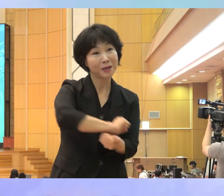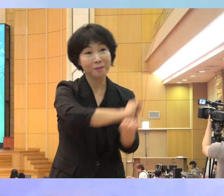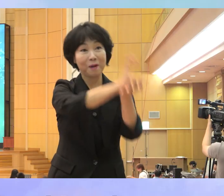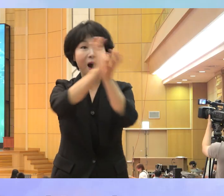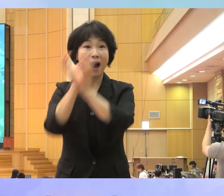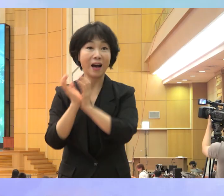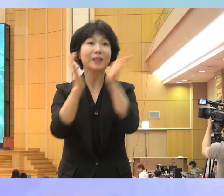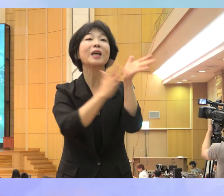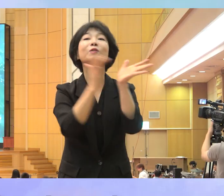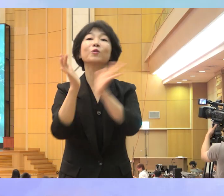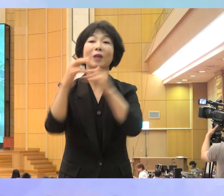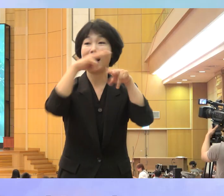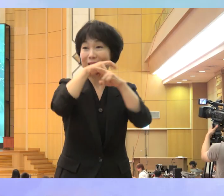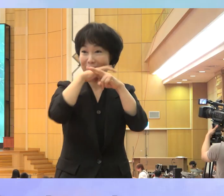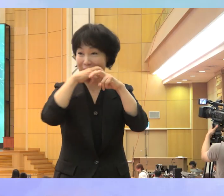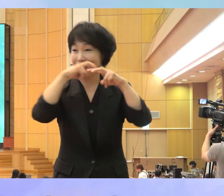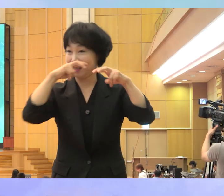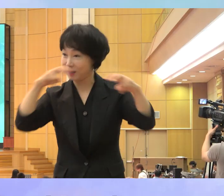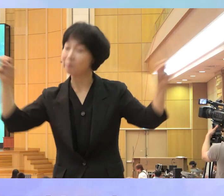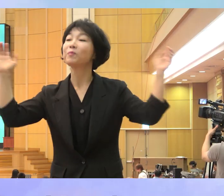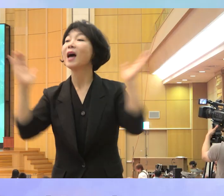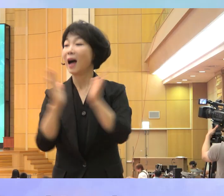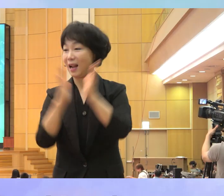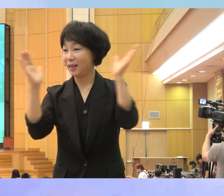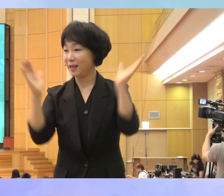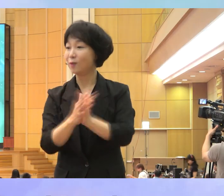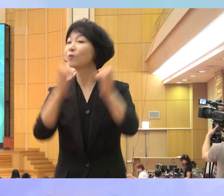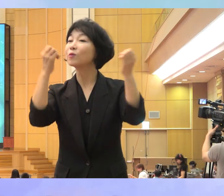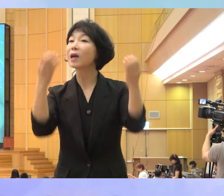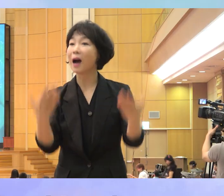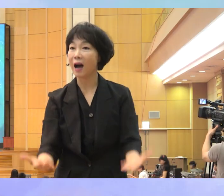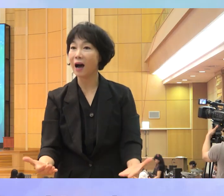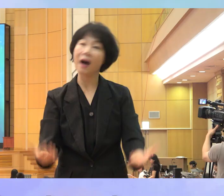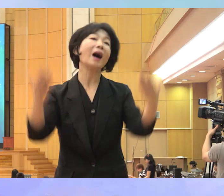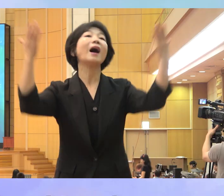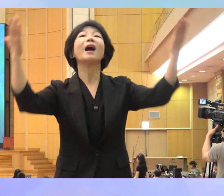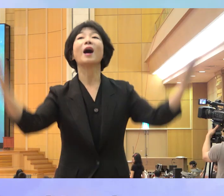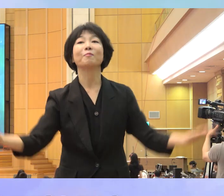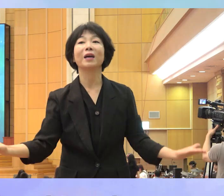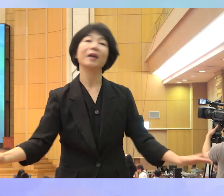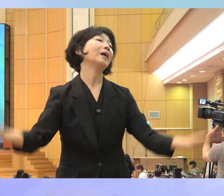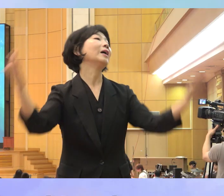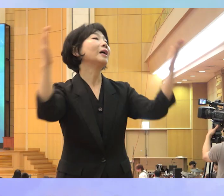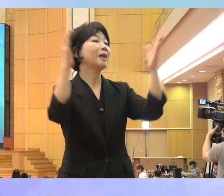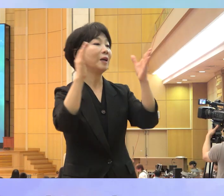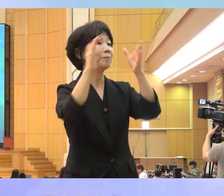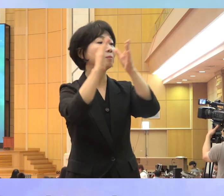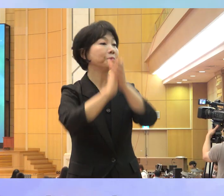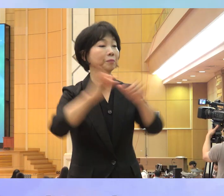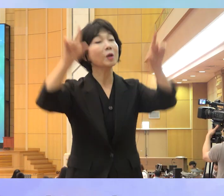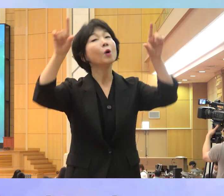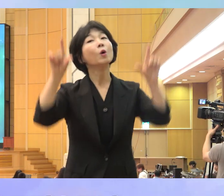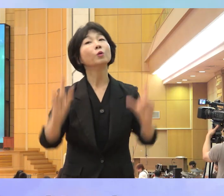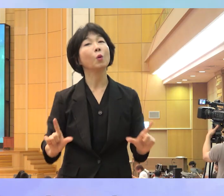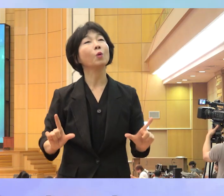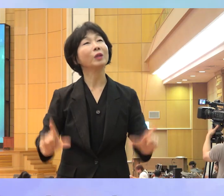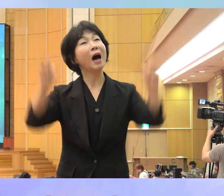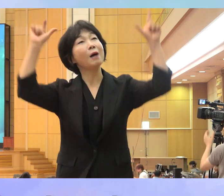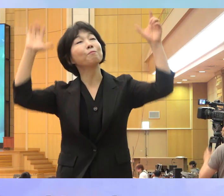아시마테 백합화 예수 향기 날리니 할렐루야. 한 번 더 찬양합니다. 동남풍아